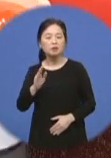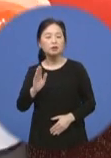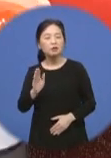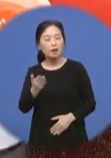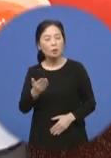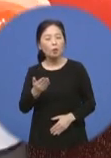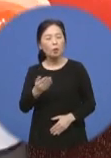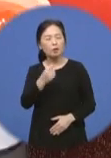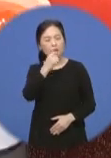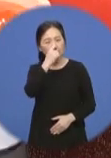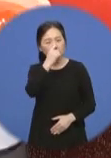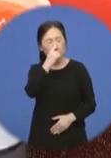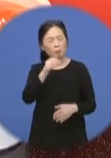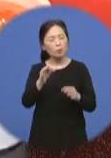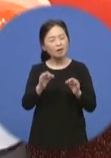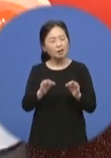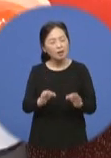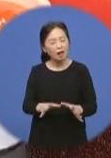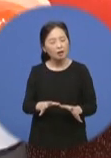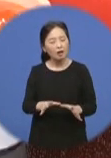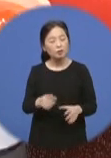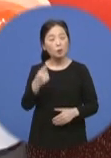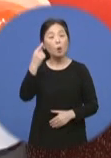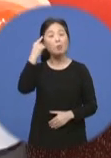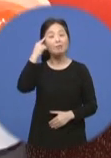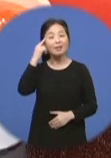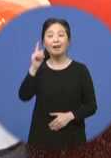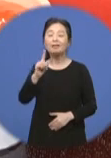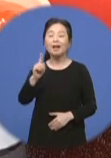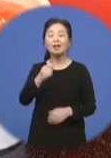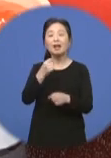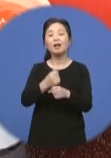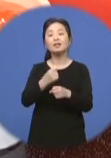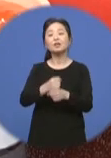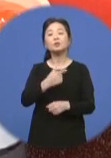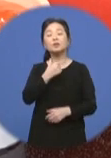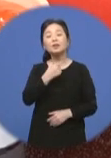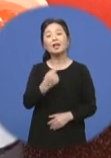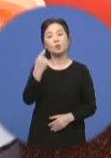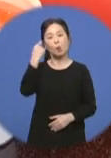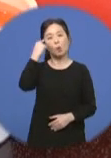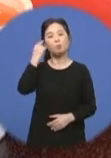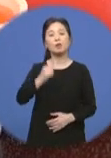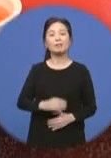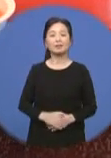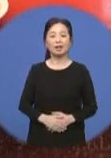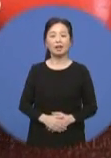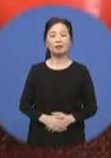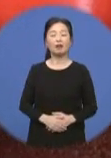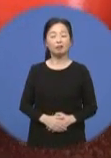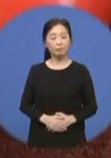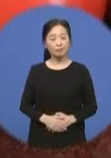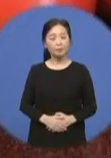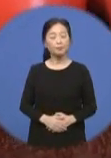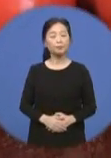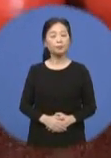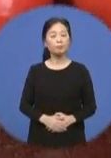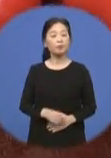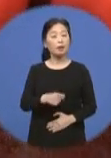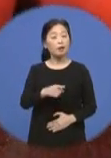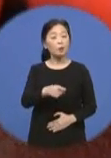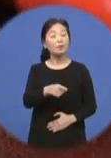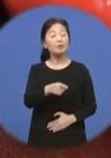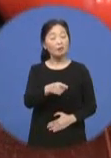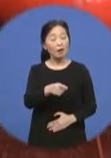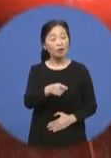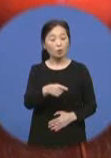商品できないかという思いがありまして、それで開発しようと思いました。 じゃあこの柿アイスは一番美味